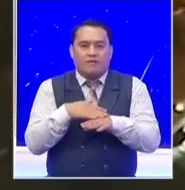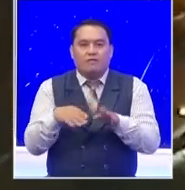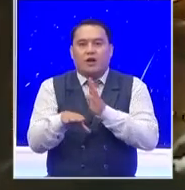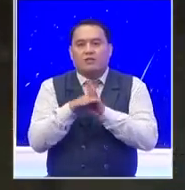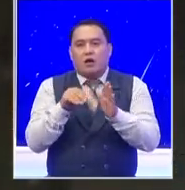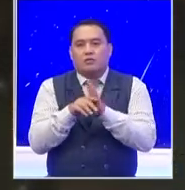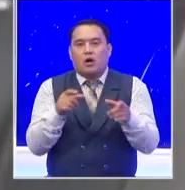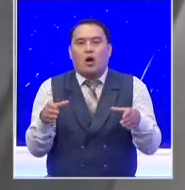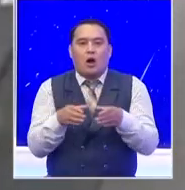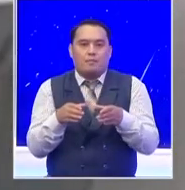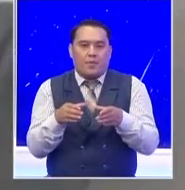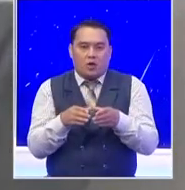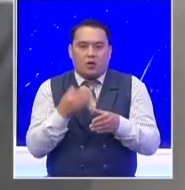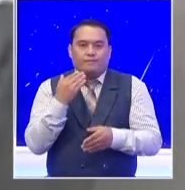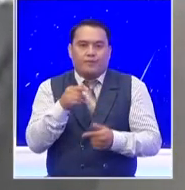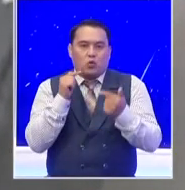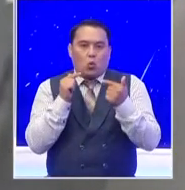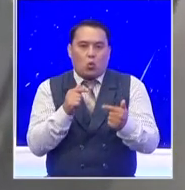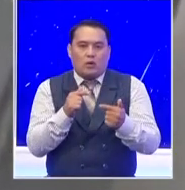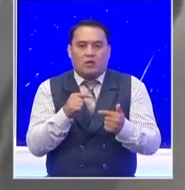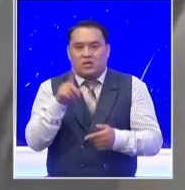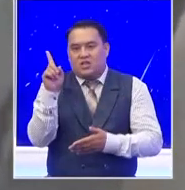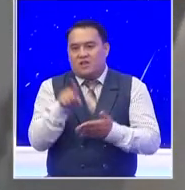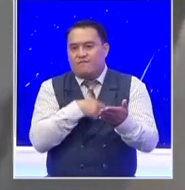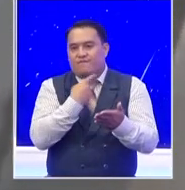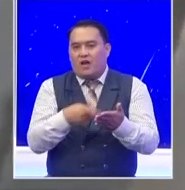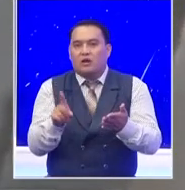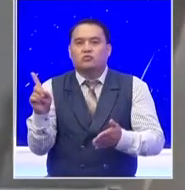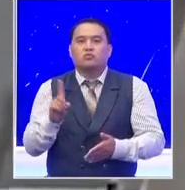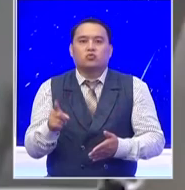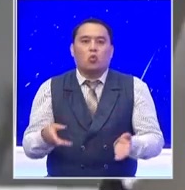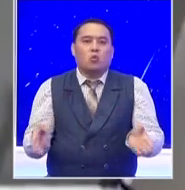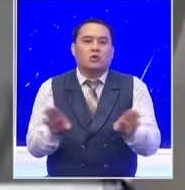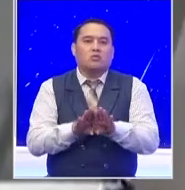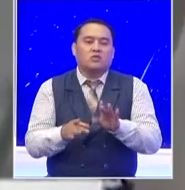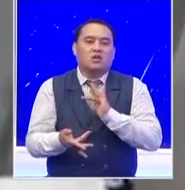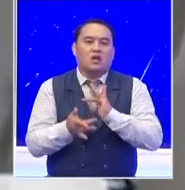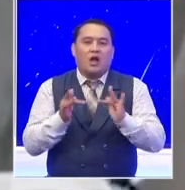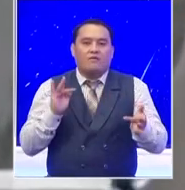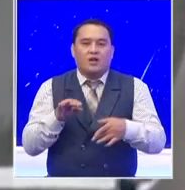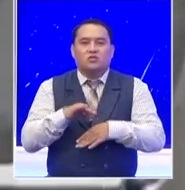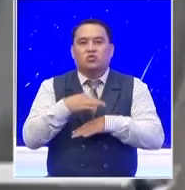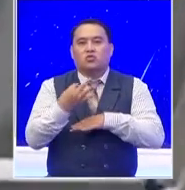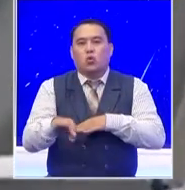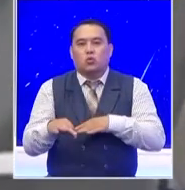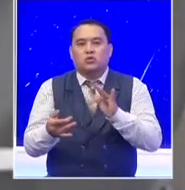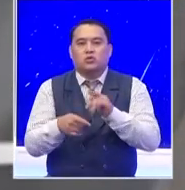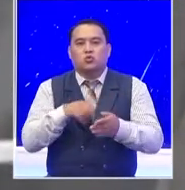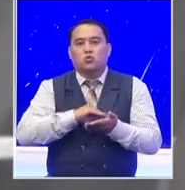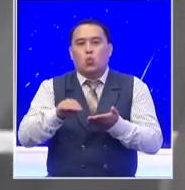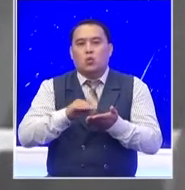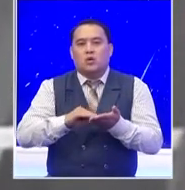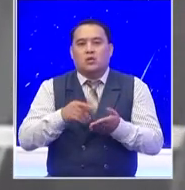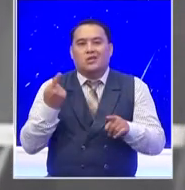предвыборной кампании оппозиции его противники в эти цифры не верят. В стране отключают интернет, жестко обходятся с журналистами, уничтожают